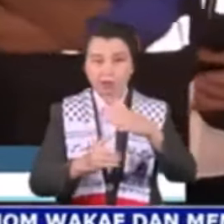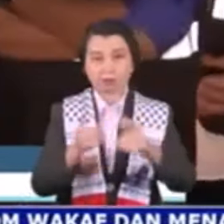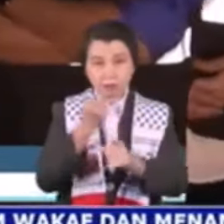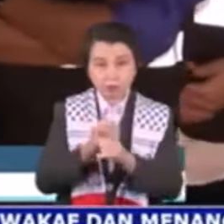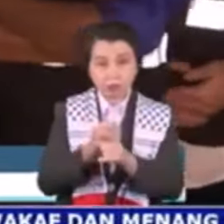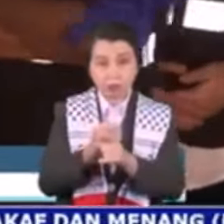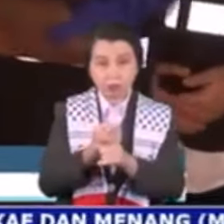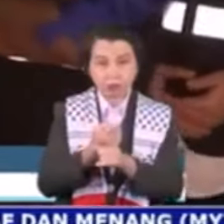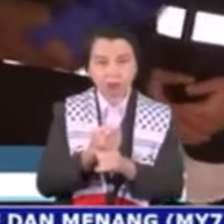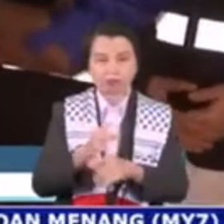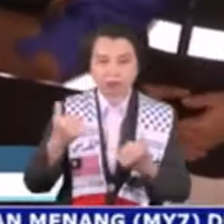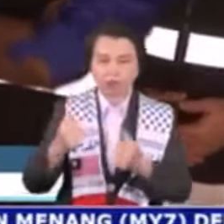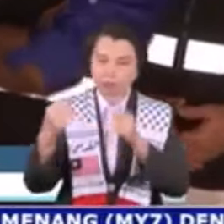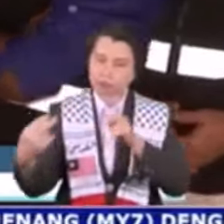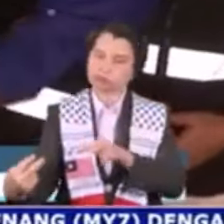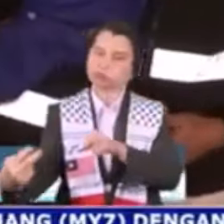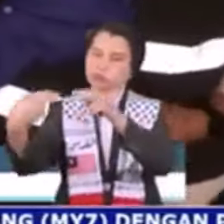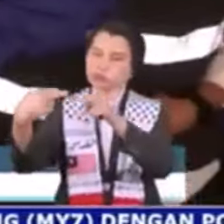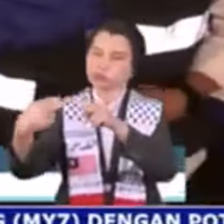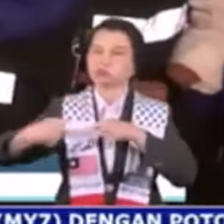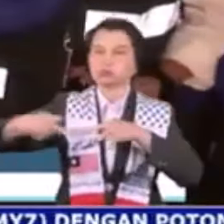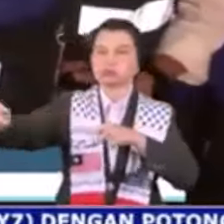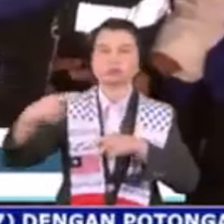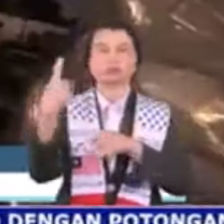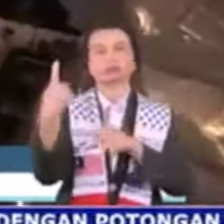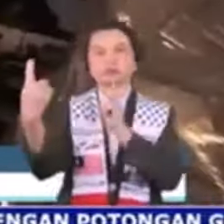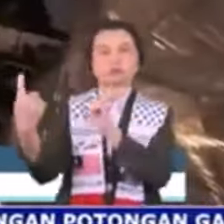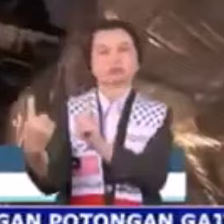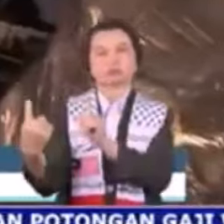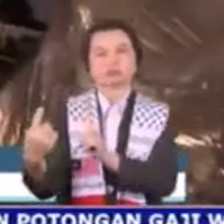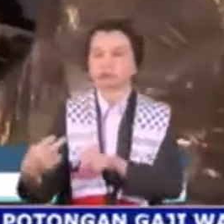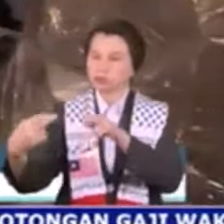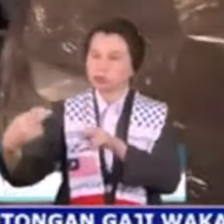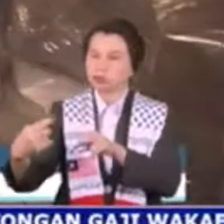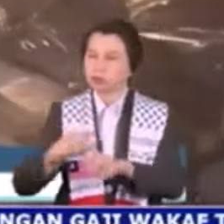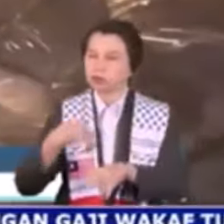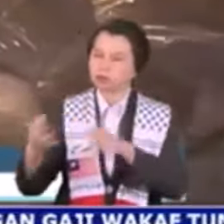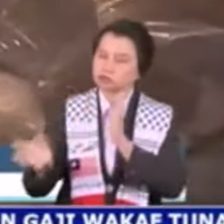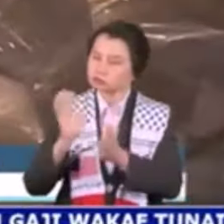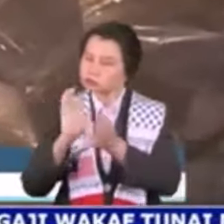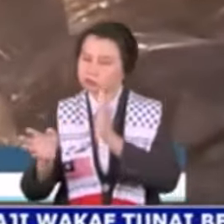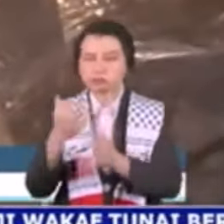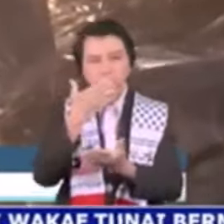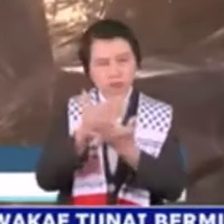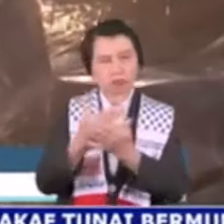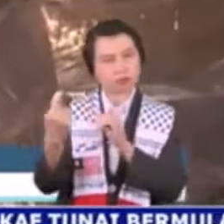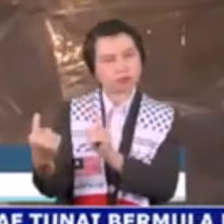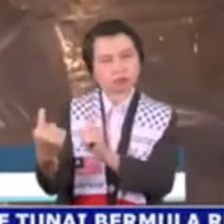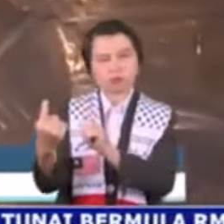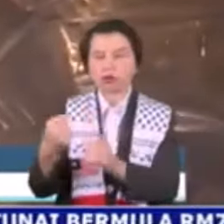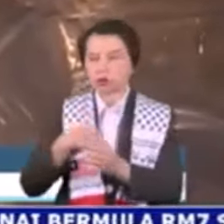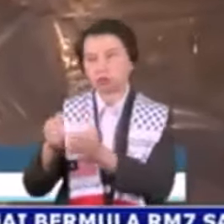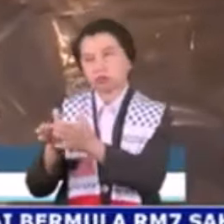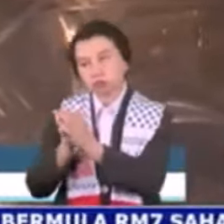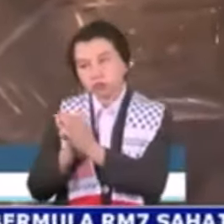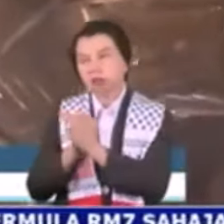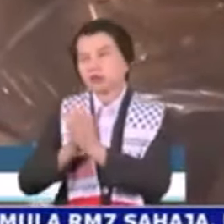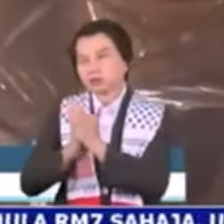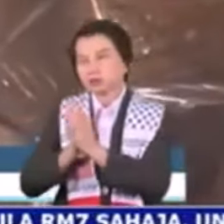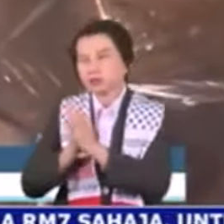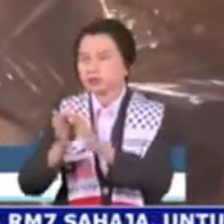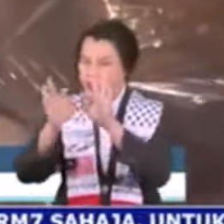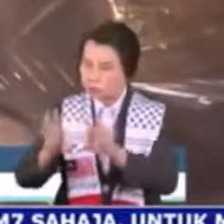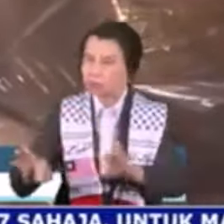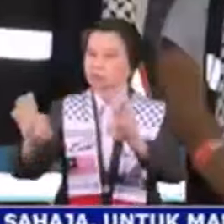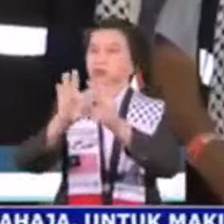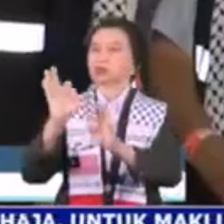mereka. Dalam pertemuan itu saya terkesan dengan pertemuan itu dan sentimennya sangat baik. Dan saya minta supaya diberikan